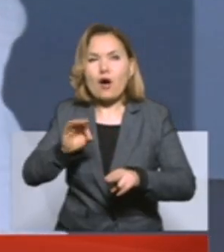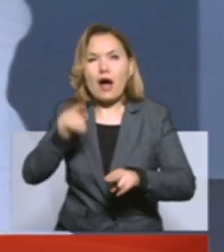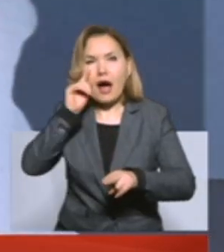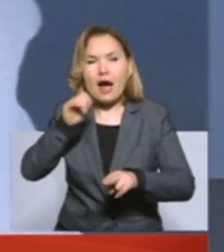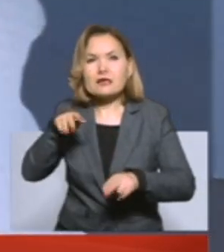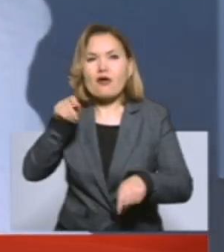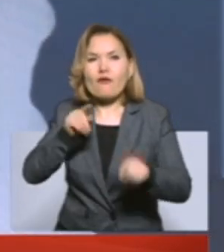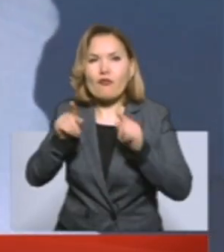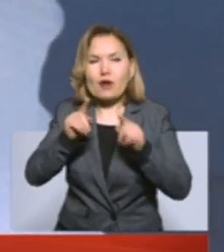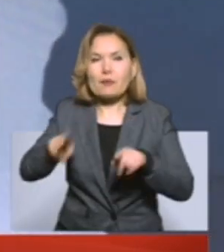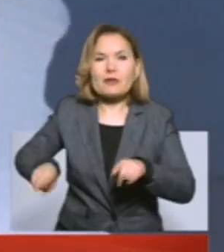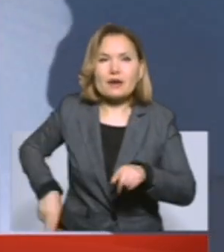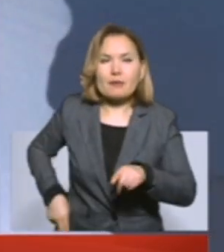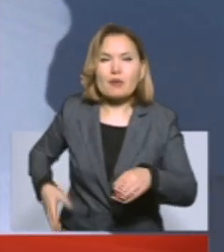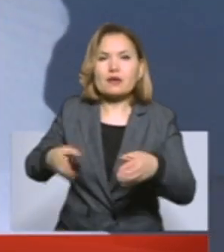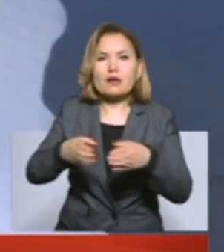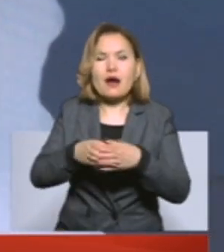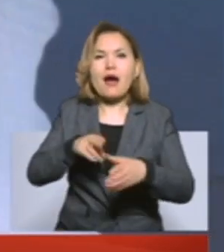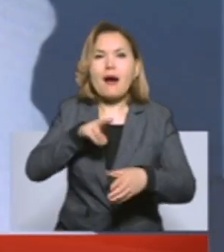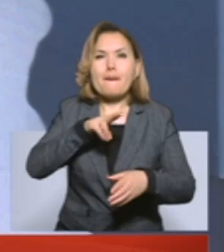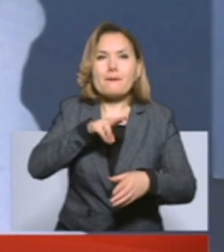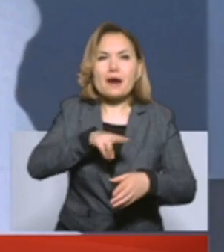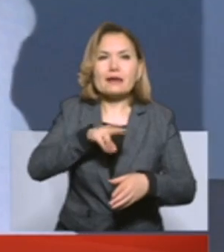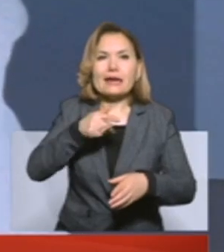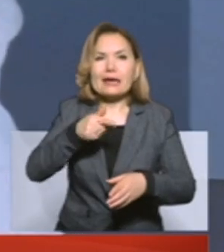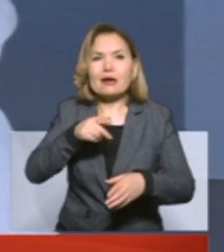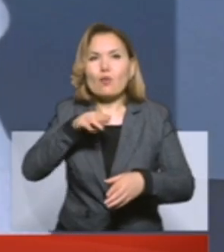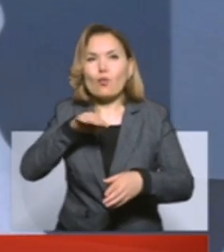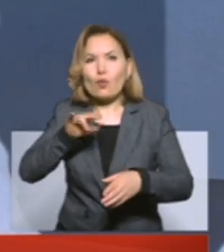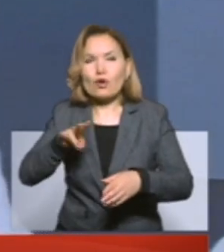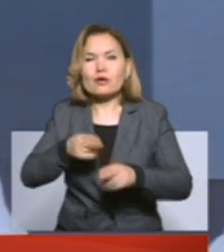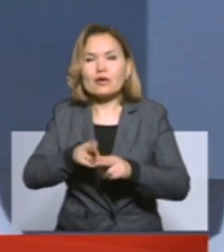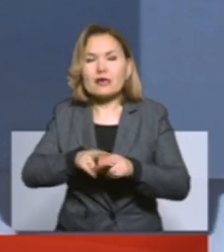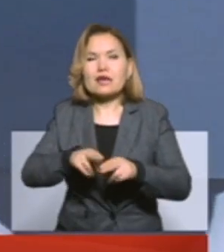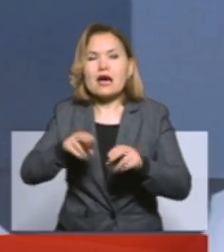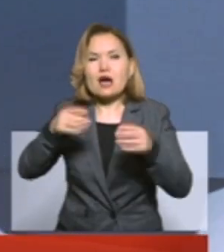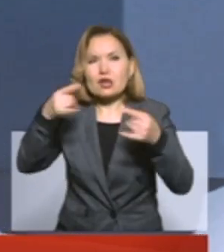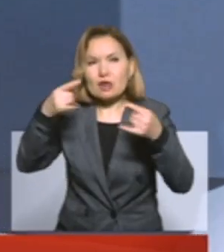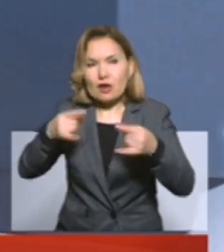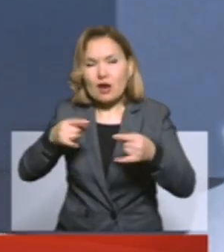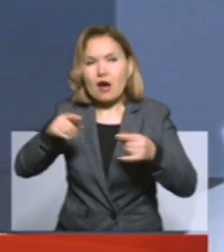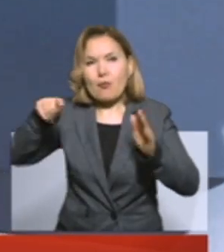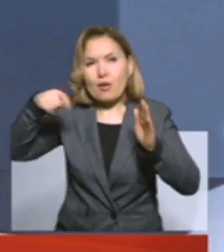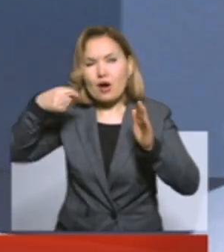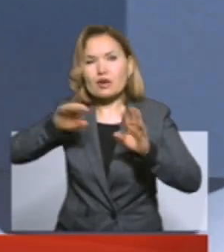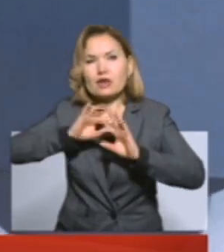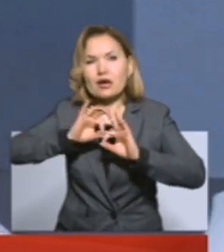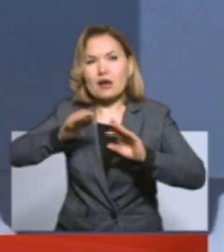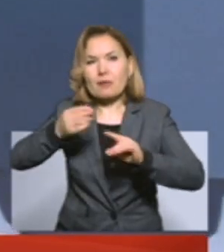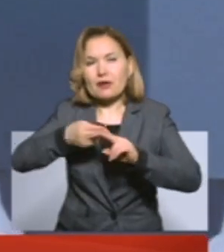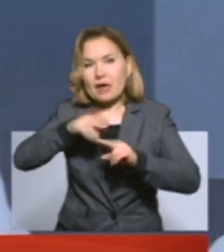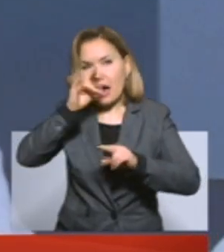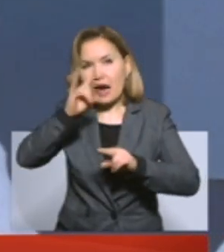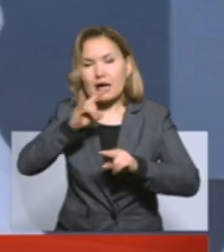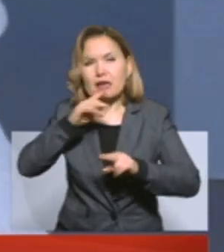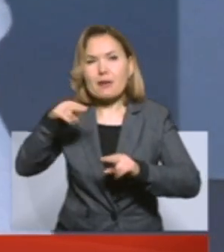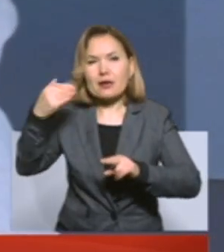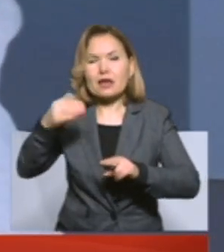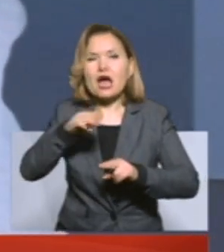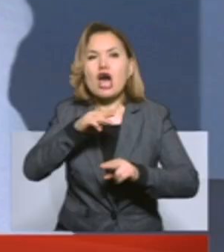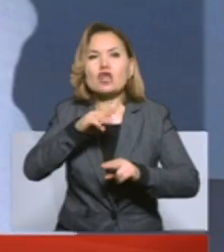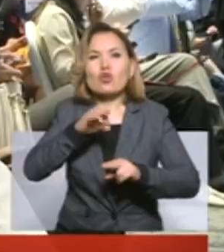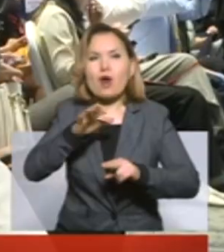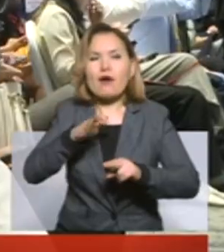директорлар кеңесінің төрағасы Пан Ги Мун ұлттық арна журналисіне сұхбат берді. Пан Ги Мунның айтуынша, Қазақстан президенті